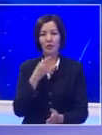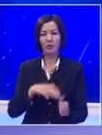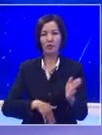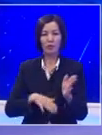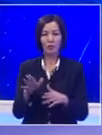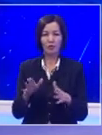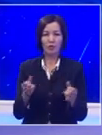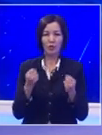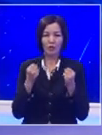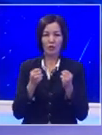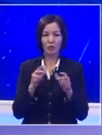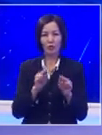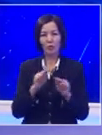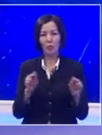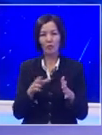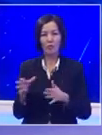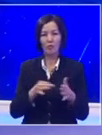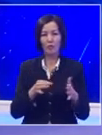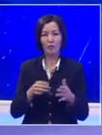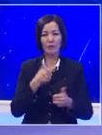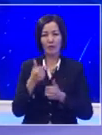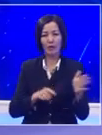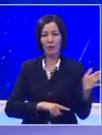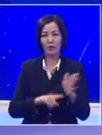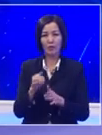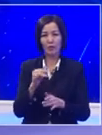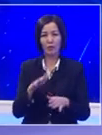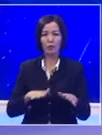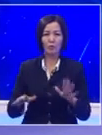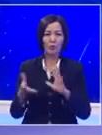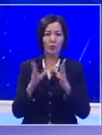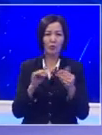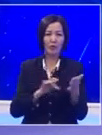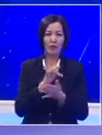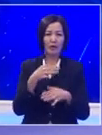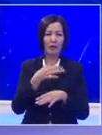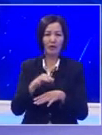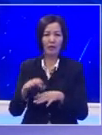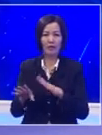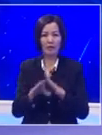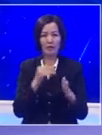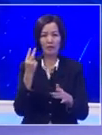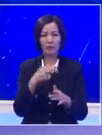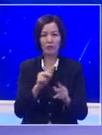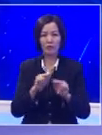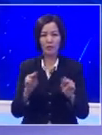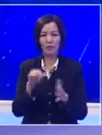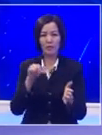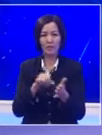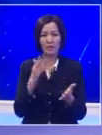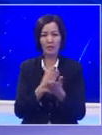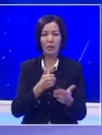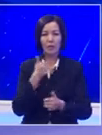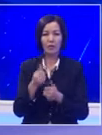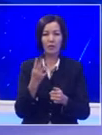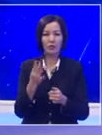Талдықорғанда үздік дене шынықтыру пәні мұғалімі облыстық байқауы басталды. Оған жетісу өңірінің аудан қалаларынан іріктеліп келген 20 ұстаз қатысып